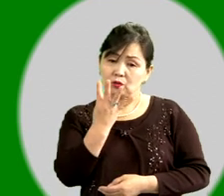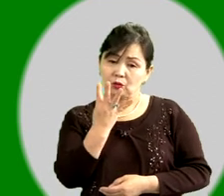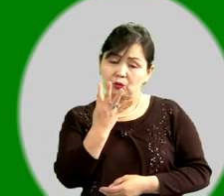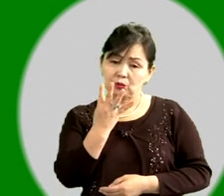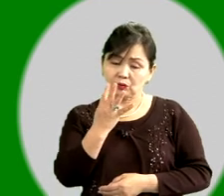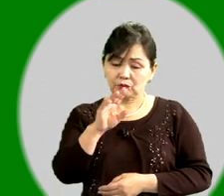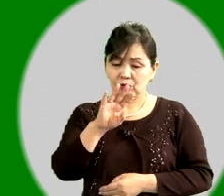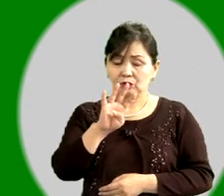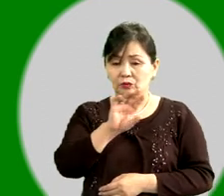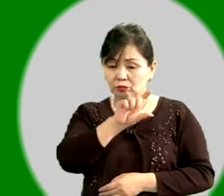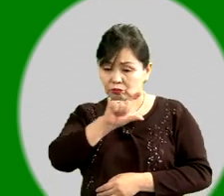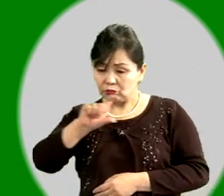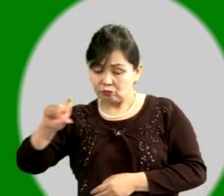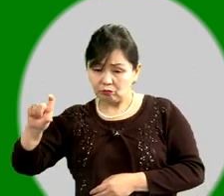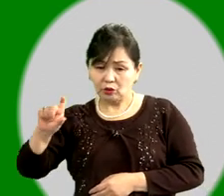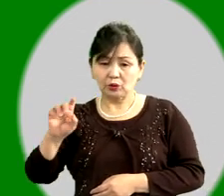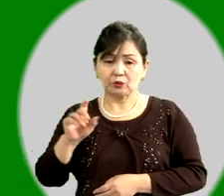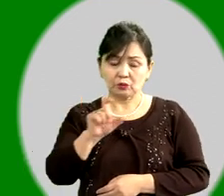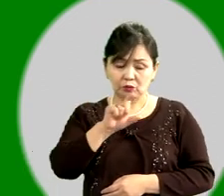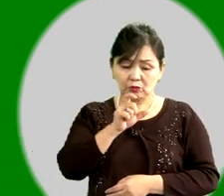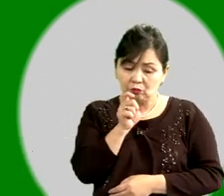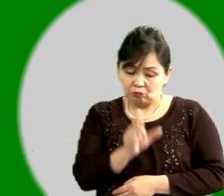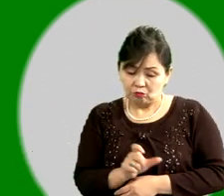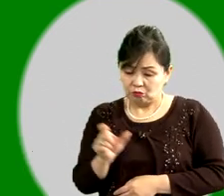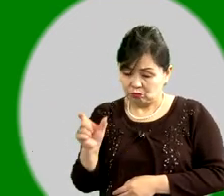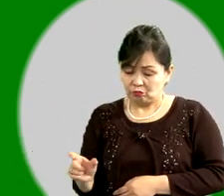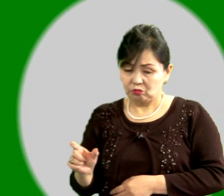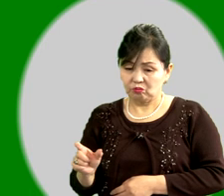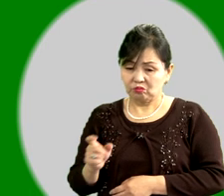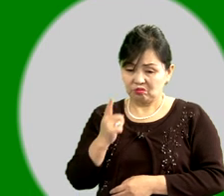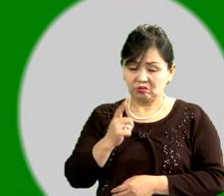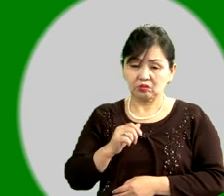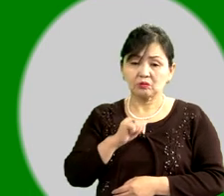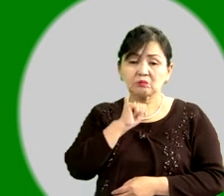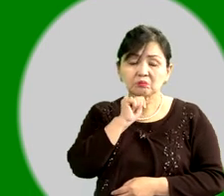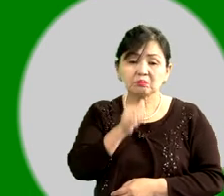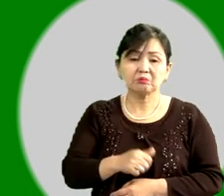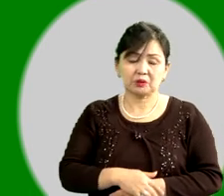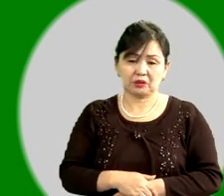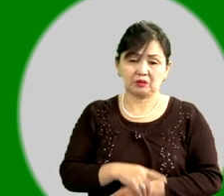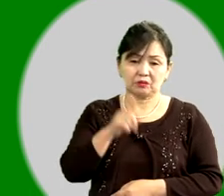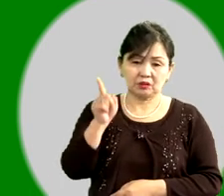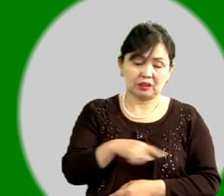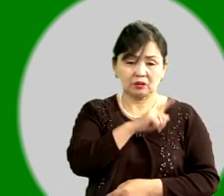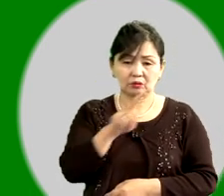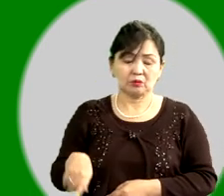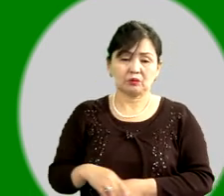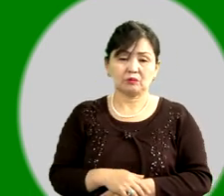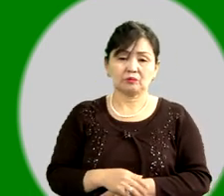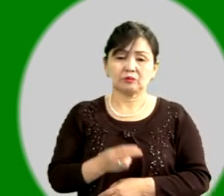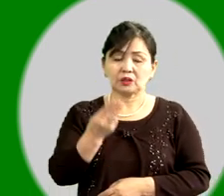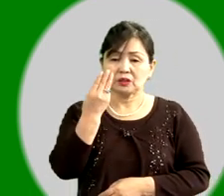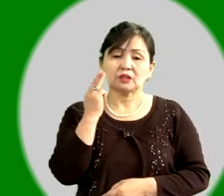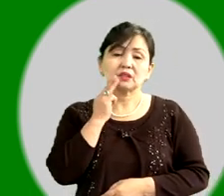нэг шулуунд байна. Харин нөгөө хоёр талс нь нэг талдаа гарсан байна. Ингэхээр энэ кубын дэлгэс болж чадахгүй. Шар